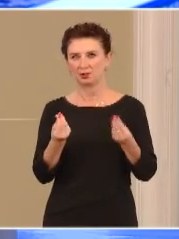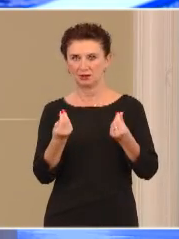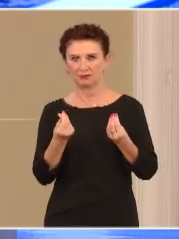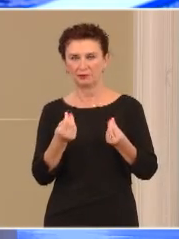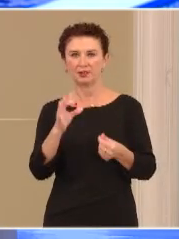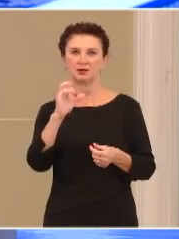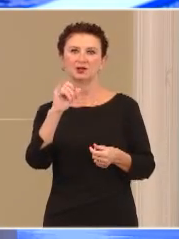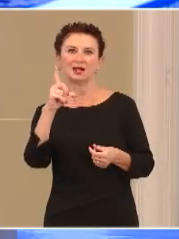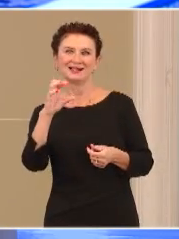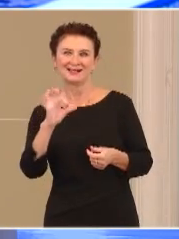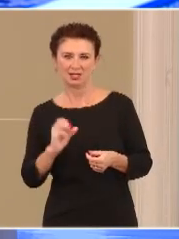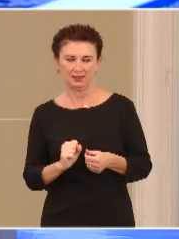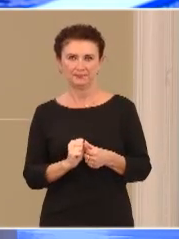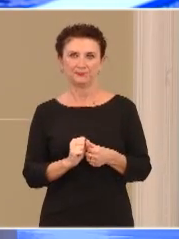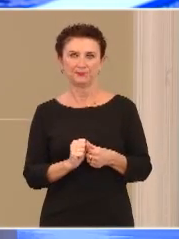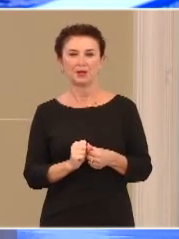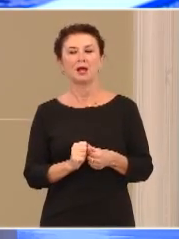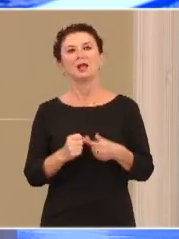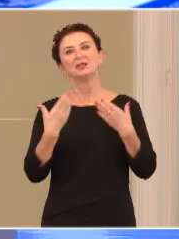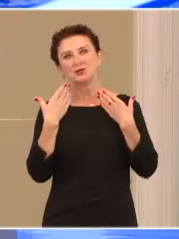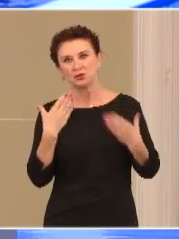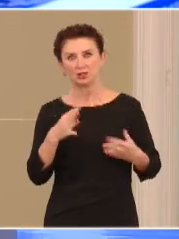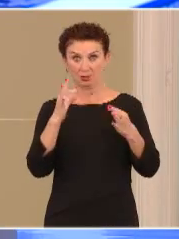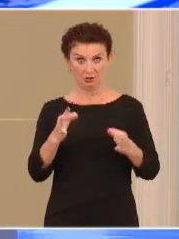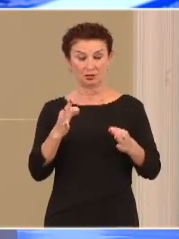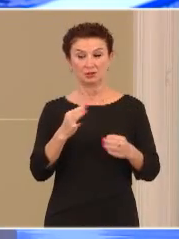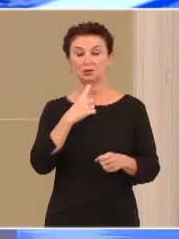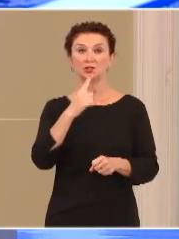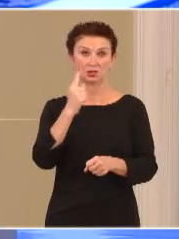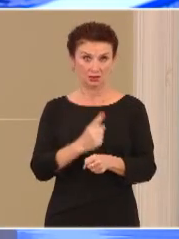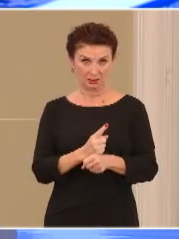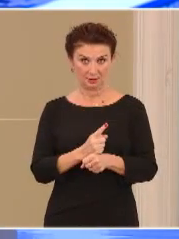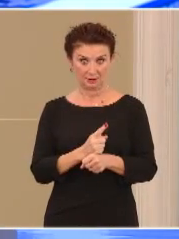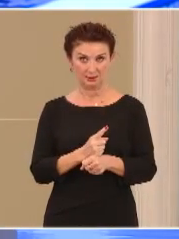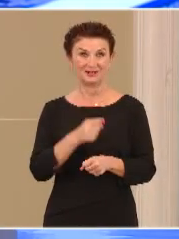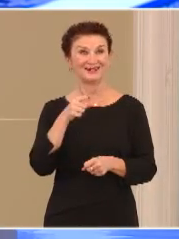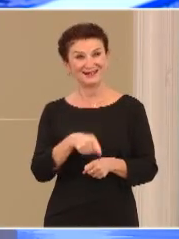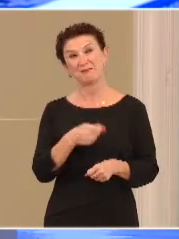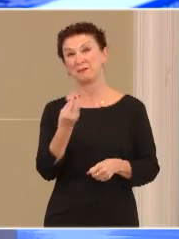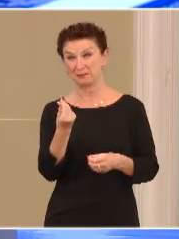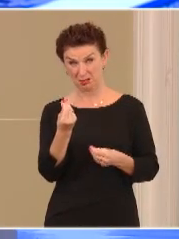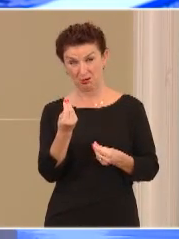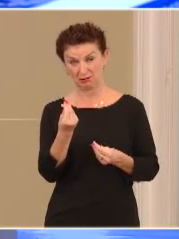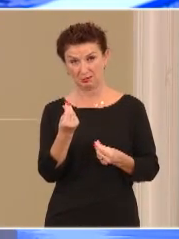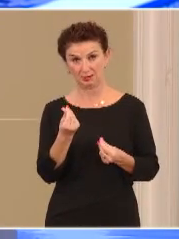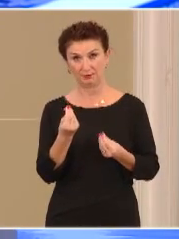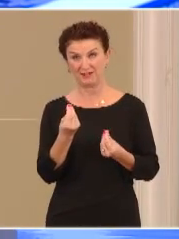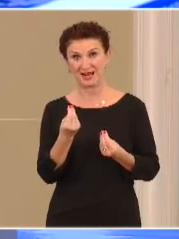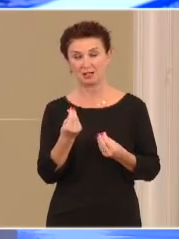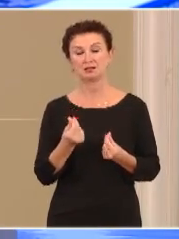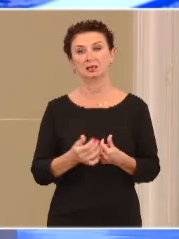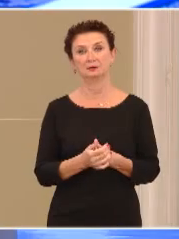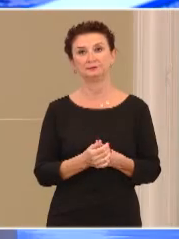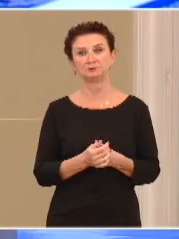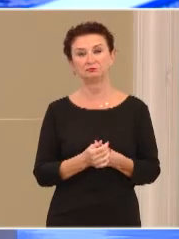Rozwojowych. Poprzez dzisiejszą decyzję potencjalny kapitał, który